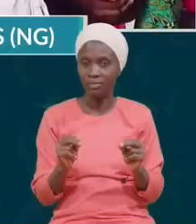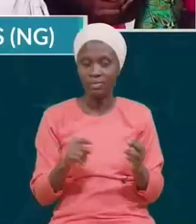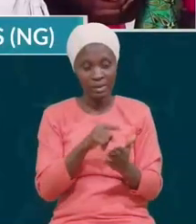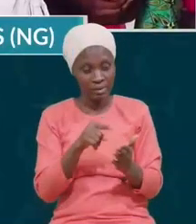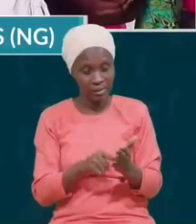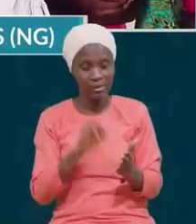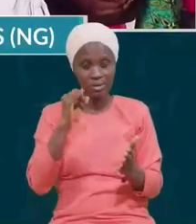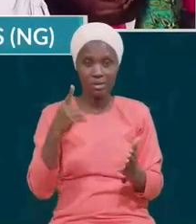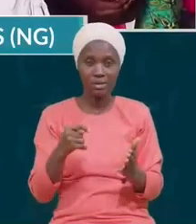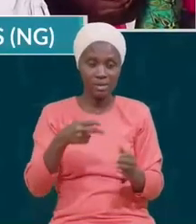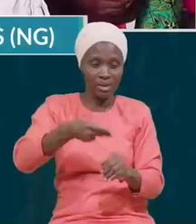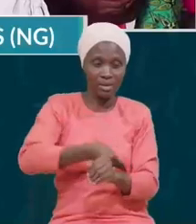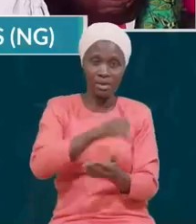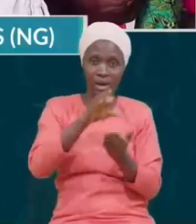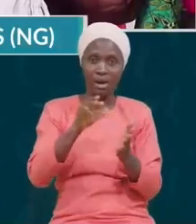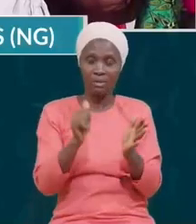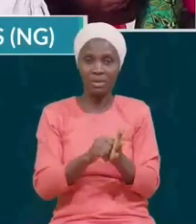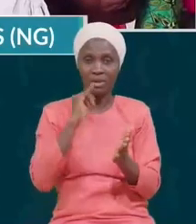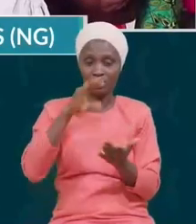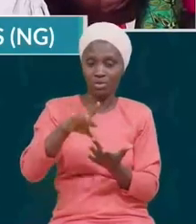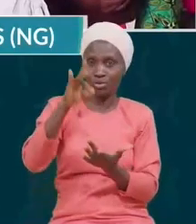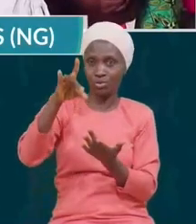Voici l'agneau choisi par Dieu.